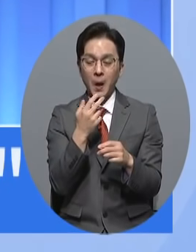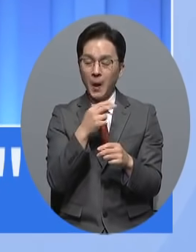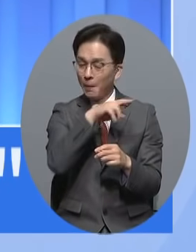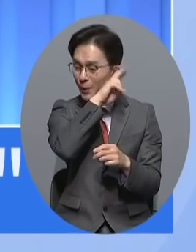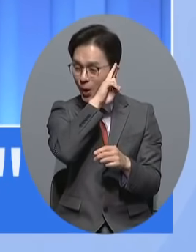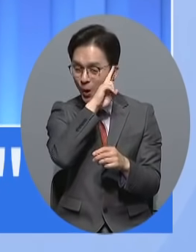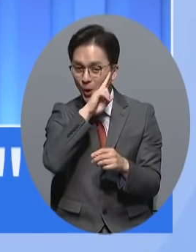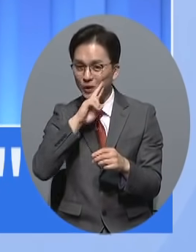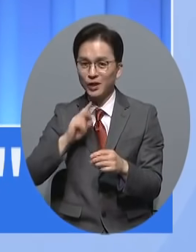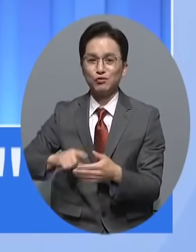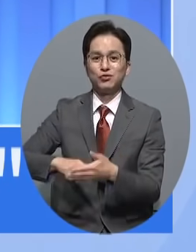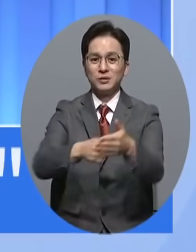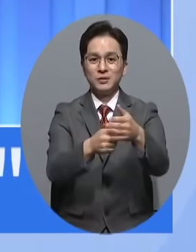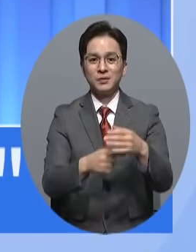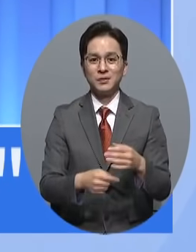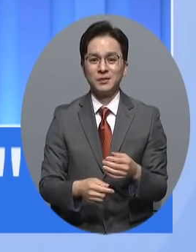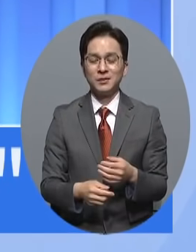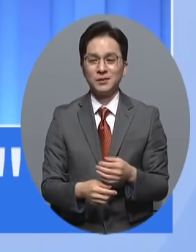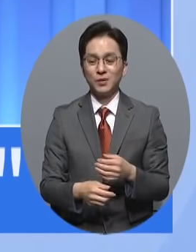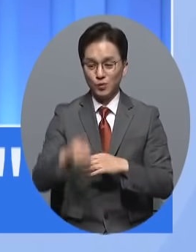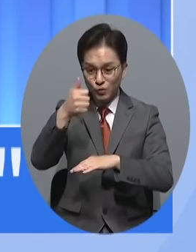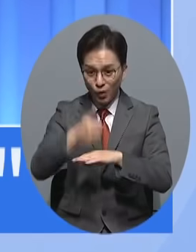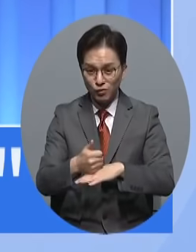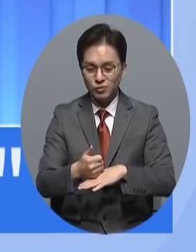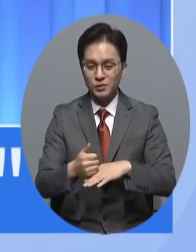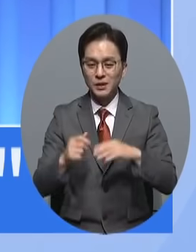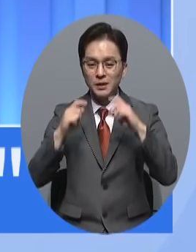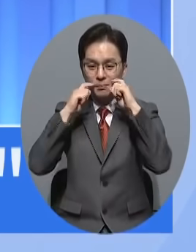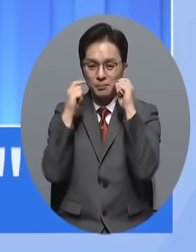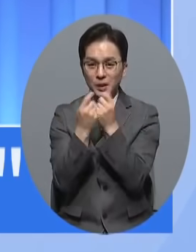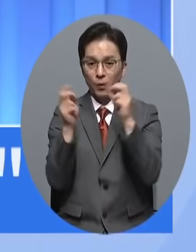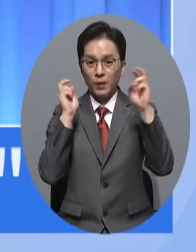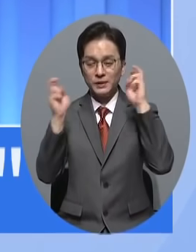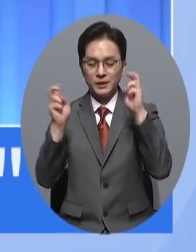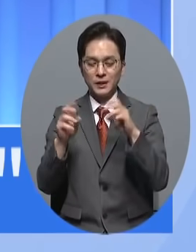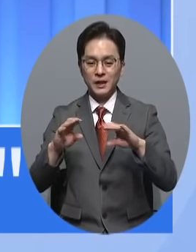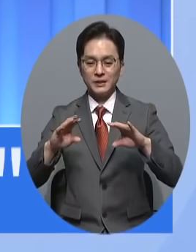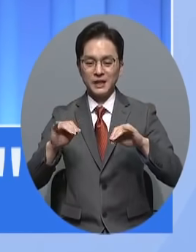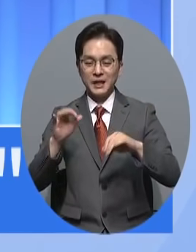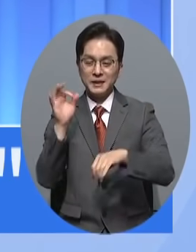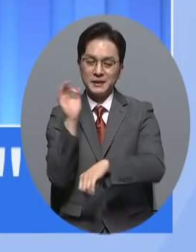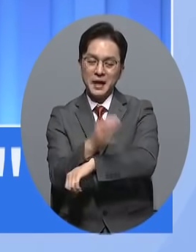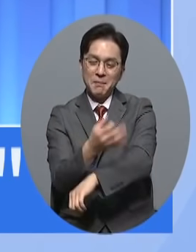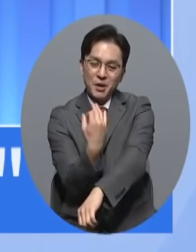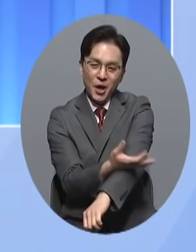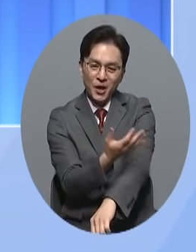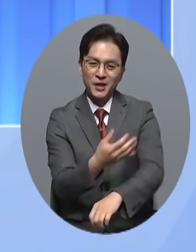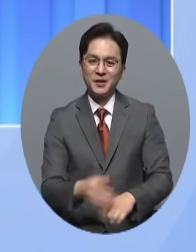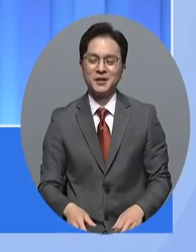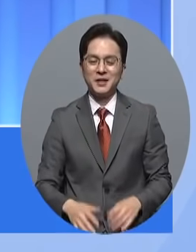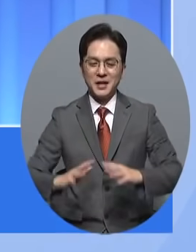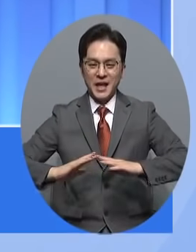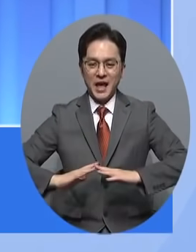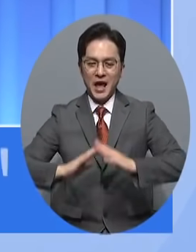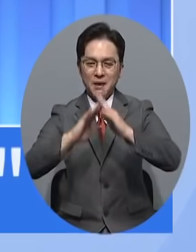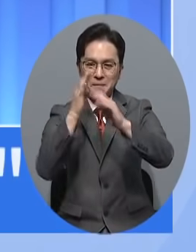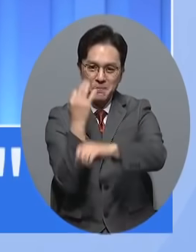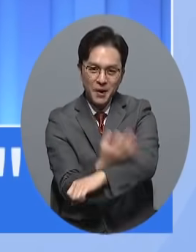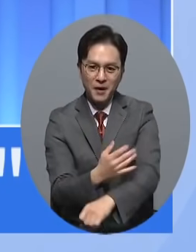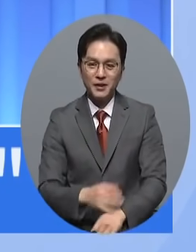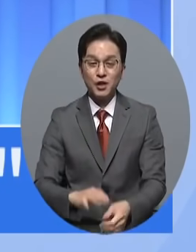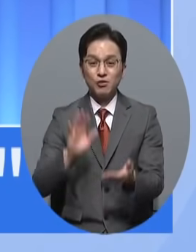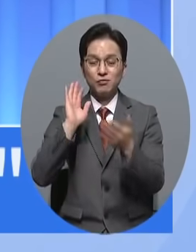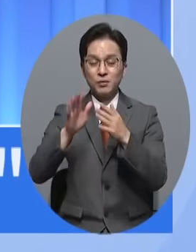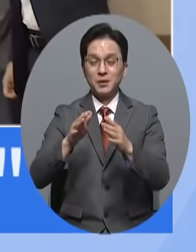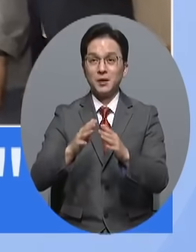어쨌든 이렇게 민간과 공공이 과도한 불균형을 가지고 이익구조가 화천대유 등으로 인한 민간 개발 사업자에게 지금 보도에